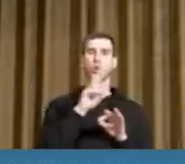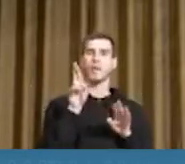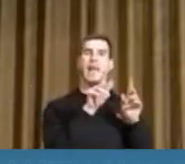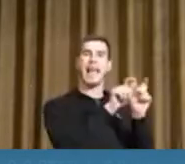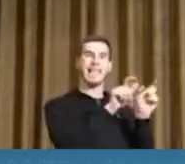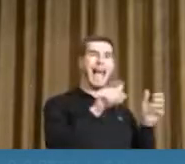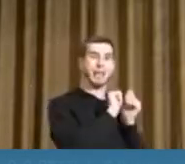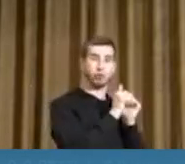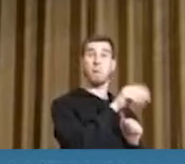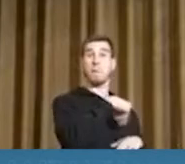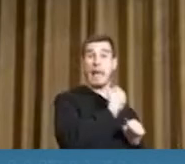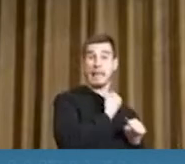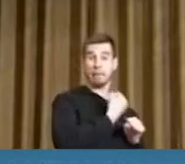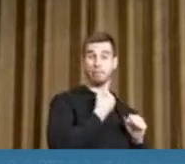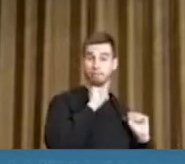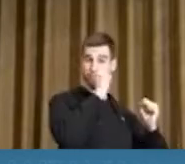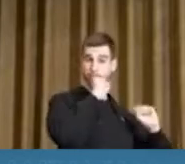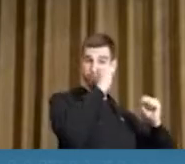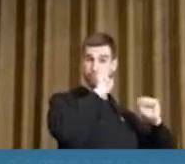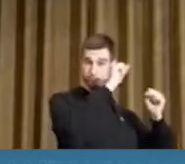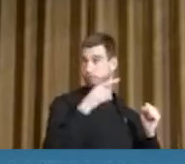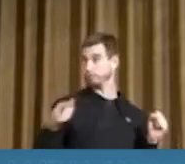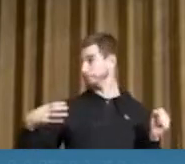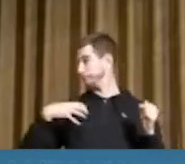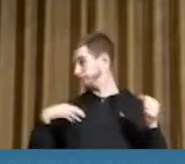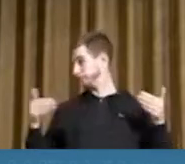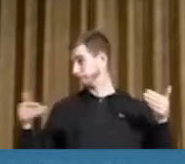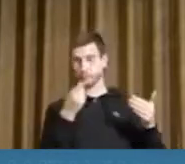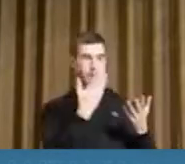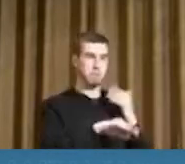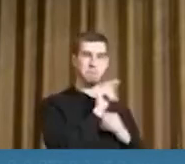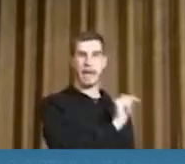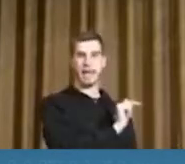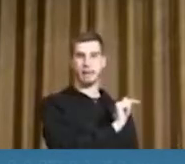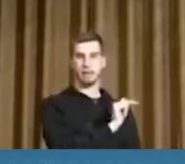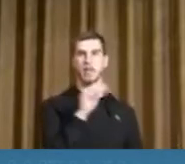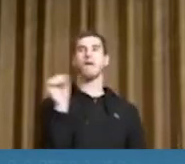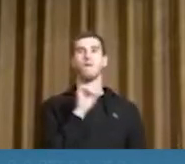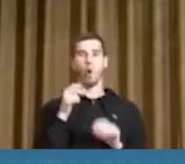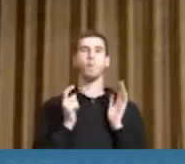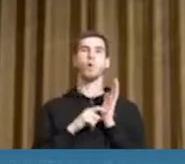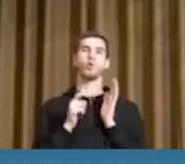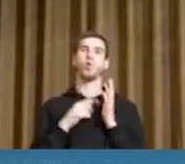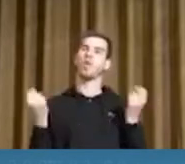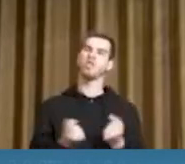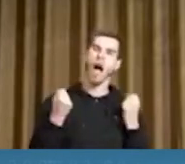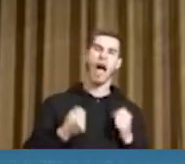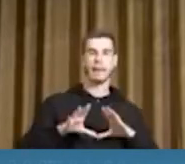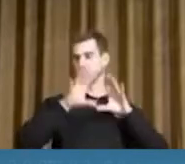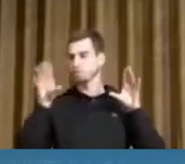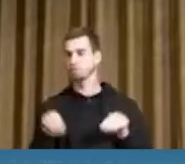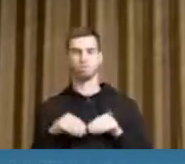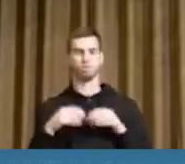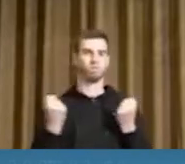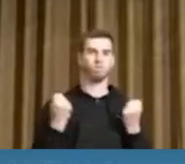im Training waren, häufiger als bei den Erkrankten. Das ist aber wahrscheinlich dann einfach dem hohen Trainingsumfang geschuldet. Zwischen